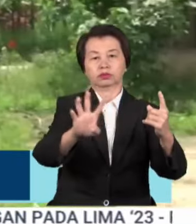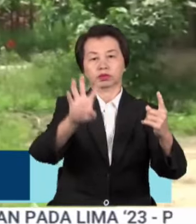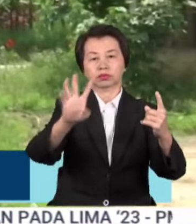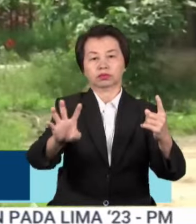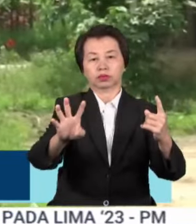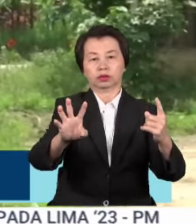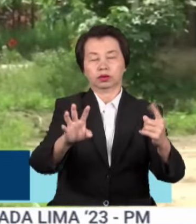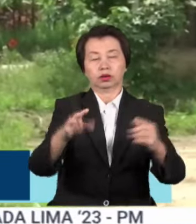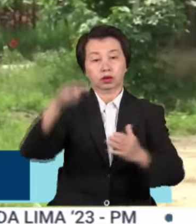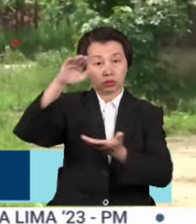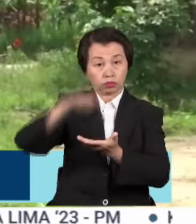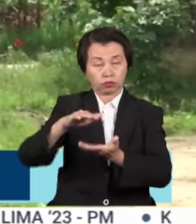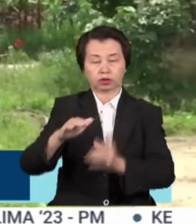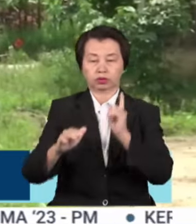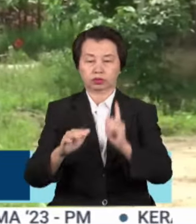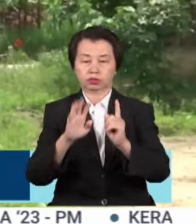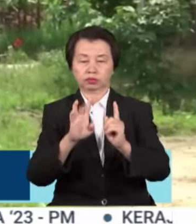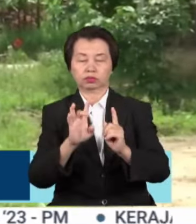124,744 kepada